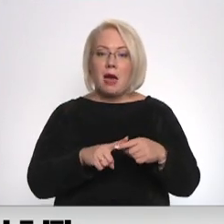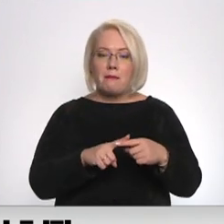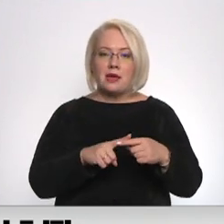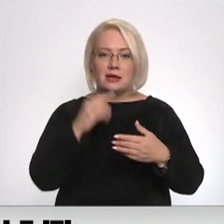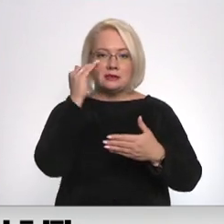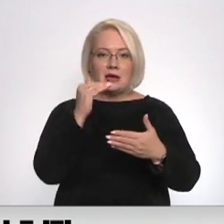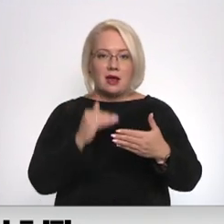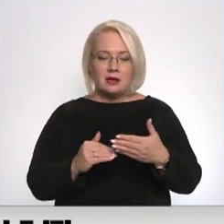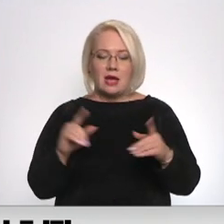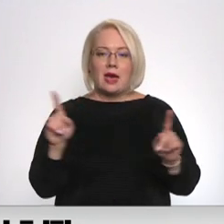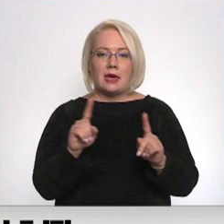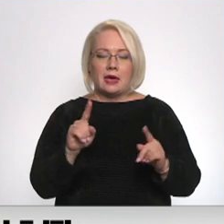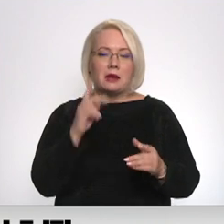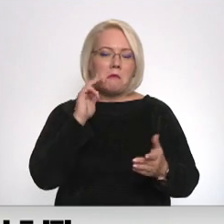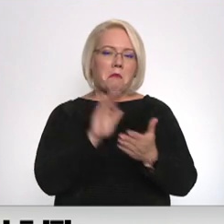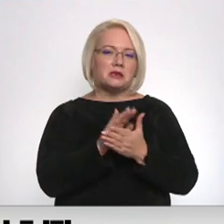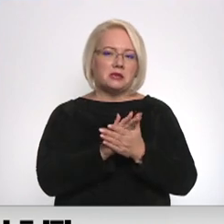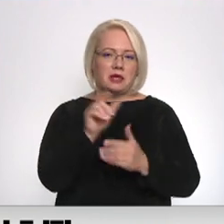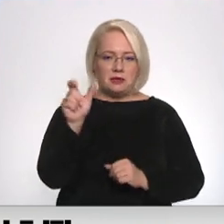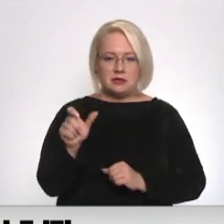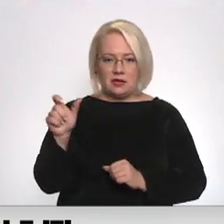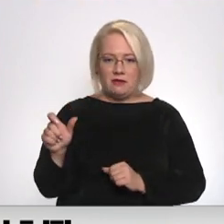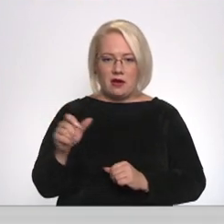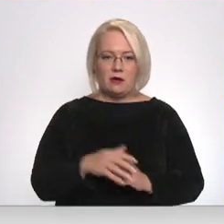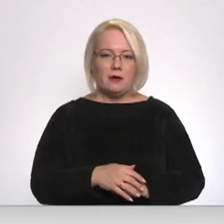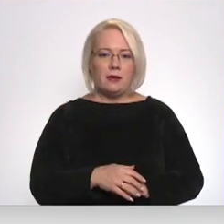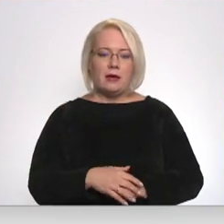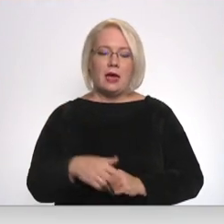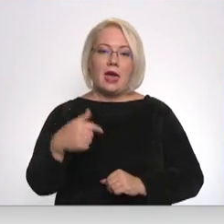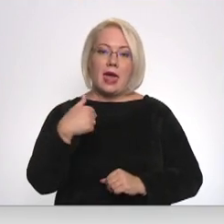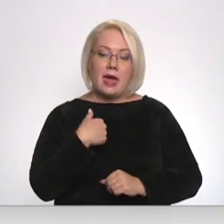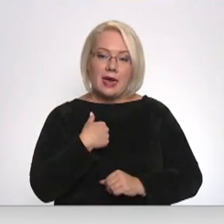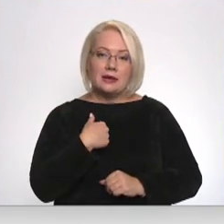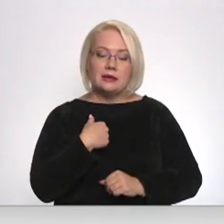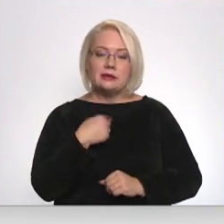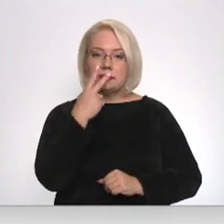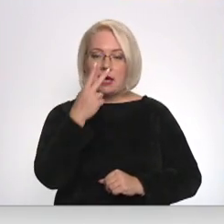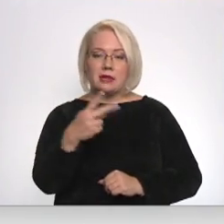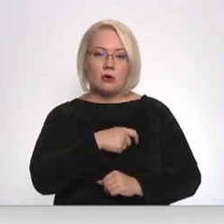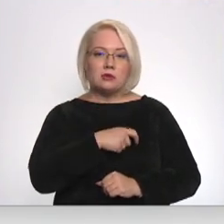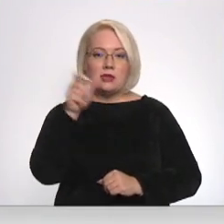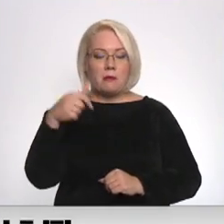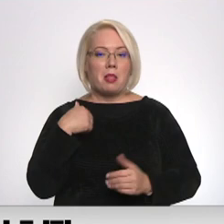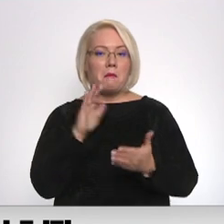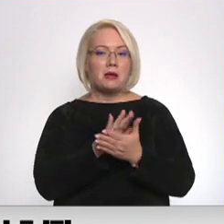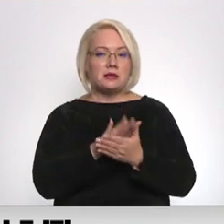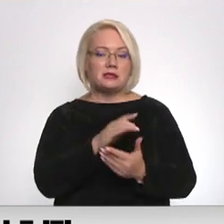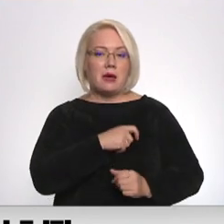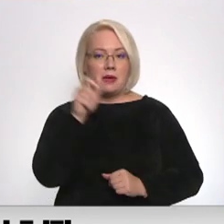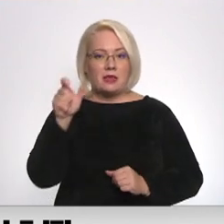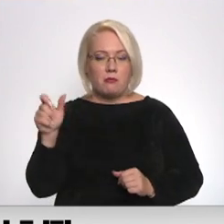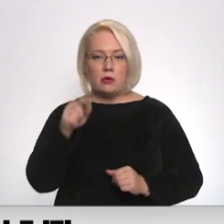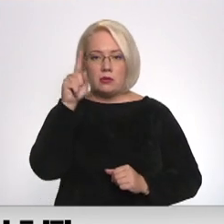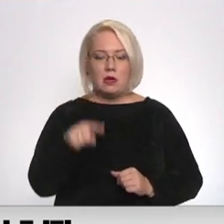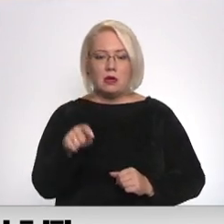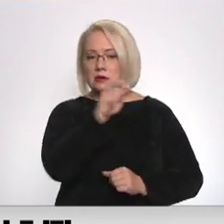sarakstā atrodami pazīstami cilvēki. Tā, es deputātu skatījos, man ļoti pazīstami deputāti ir, un tāpēc es tā arī izvēlējos.